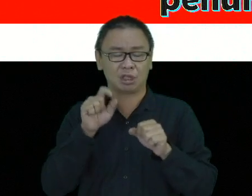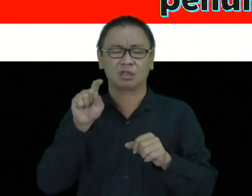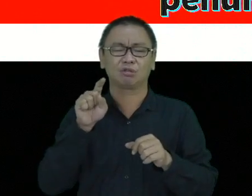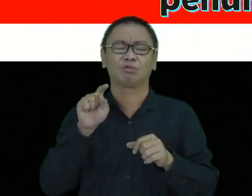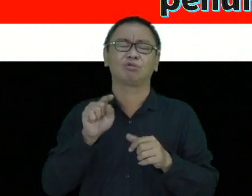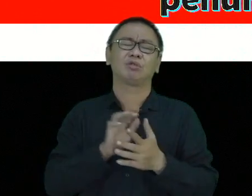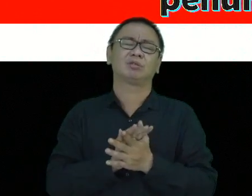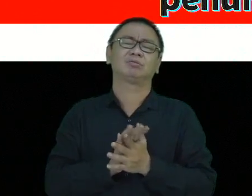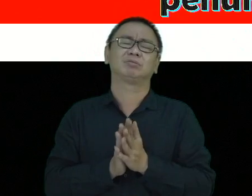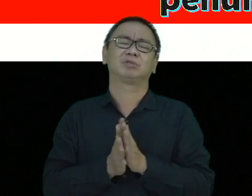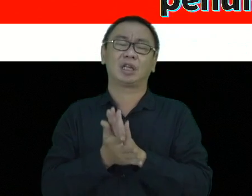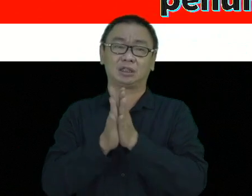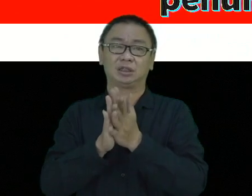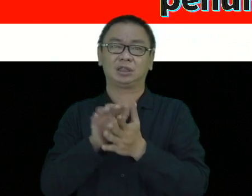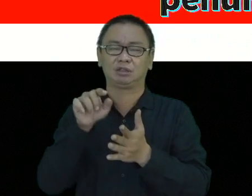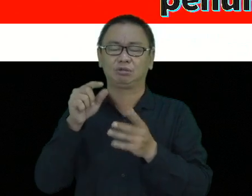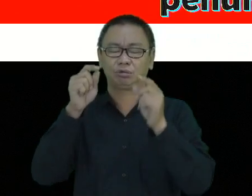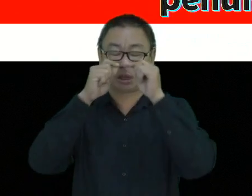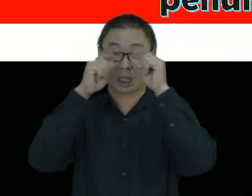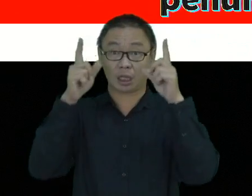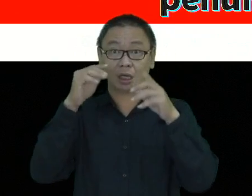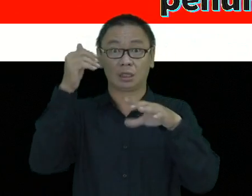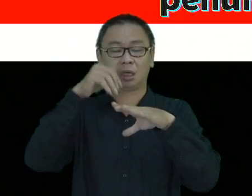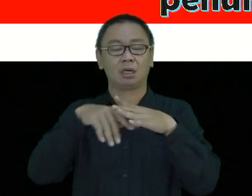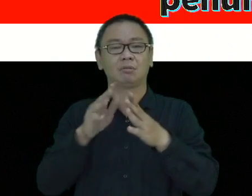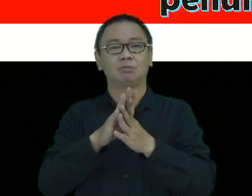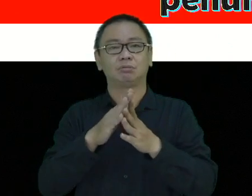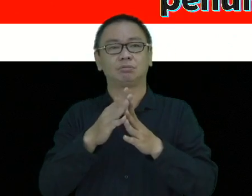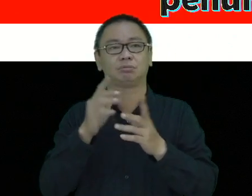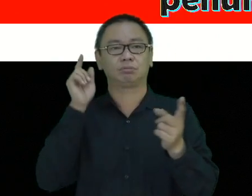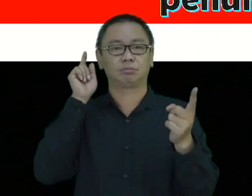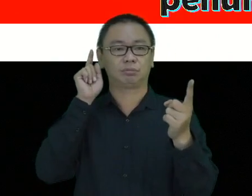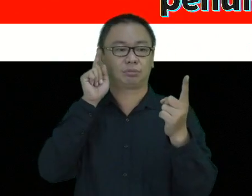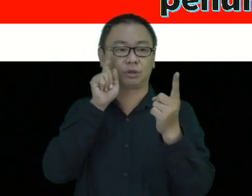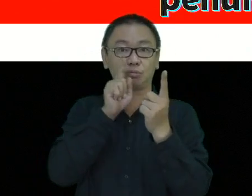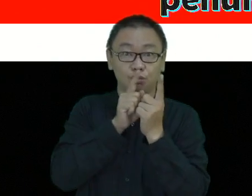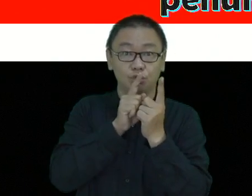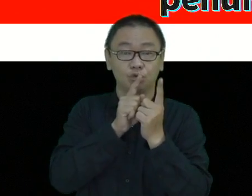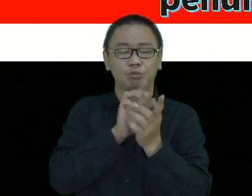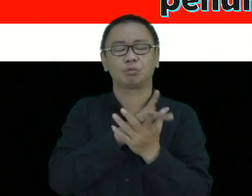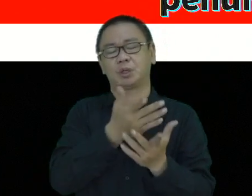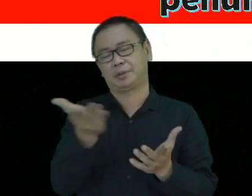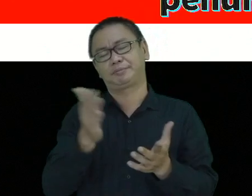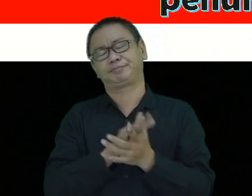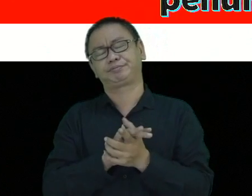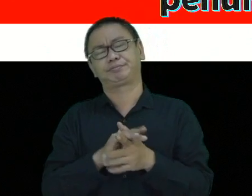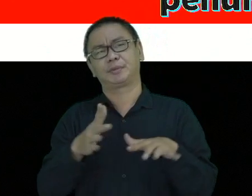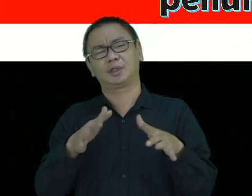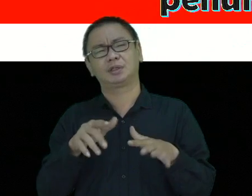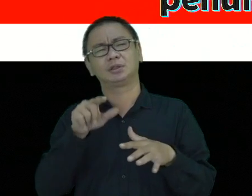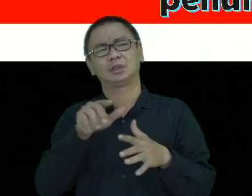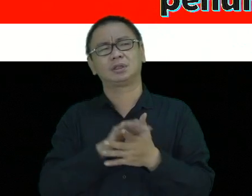terjadi saudara, dan itu sungguh nyata di dalam perjumpaan mereka. Bahkan di sana